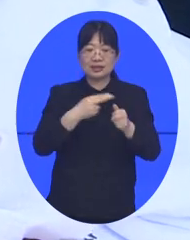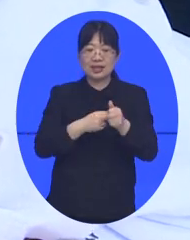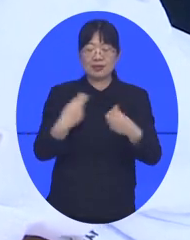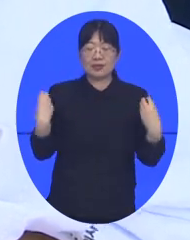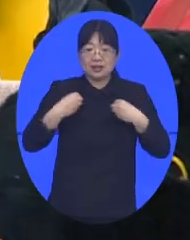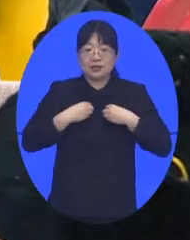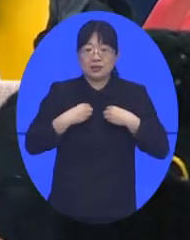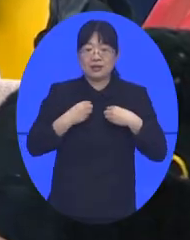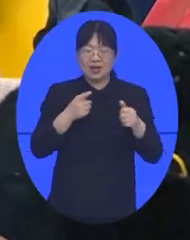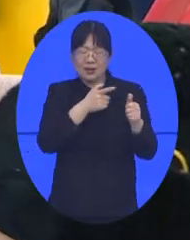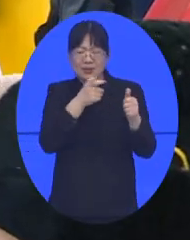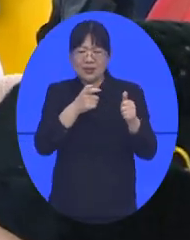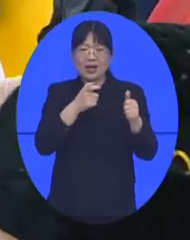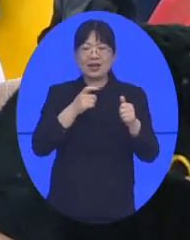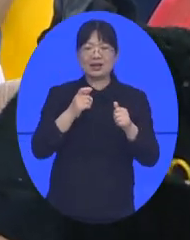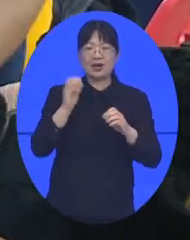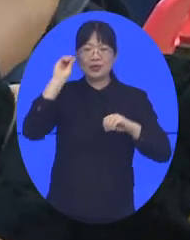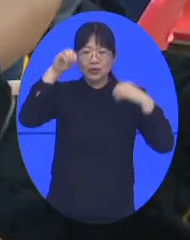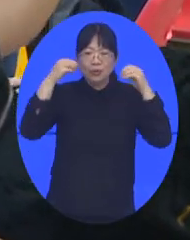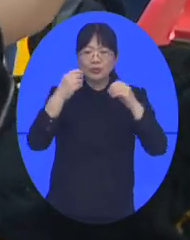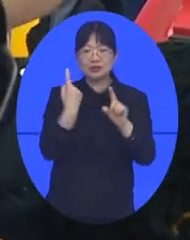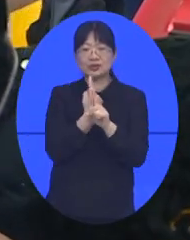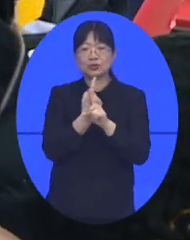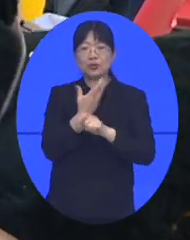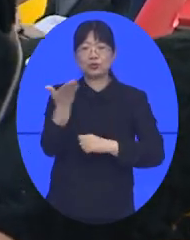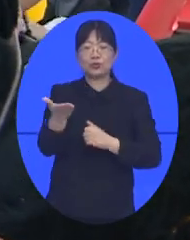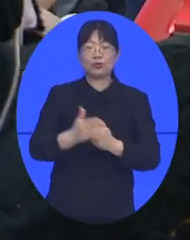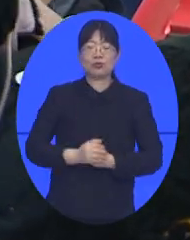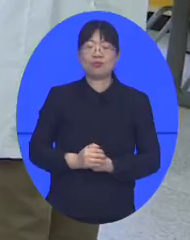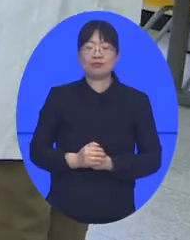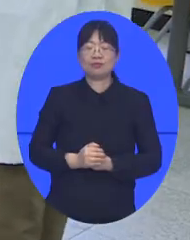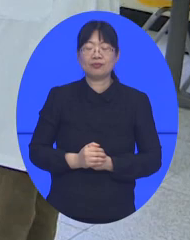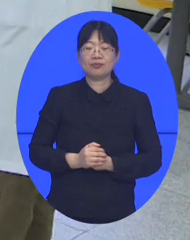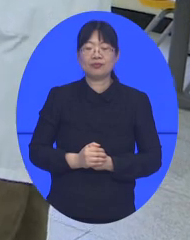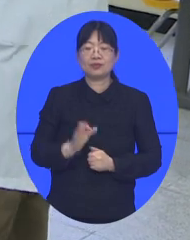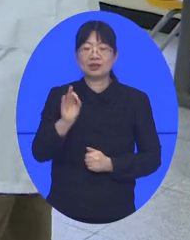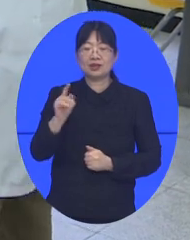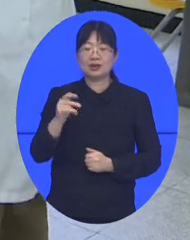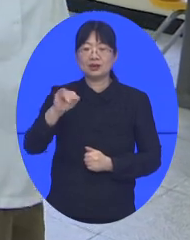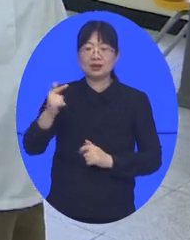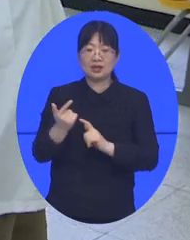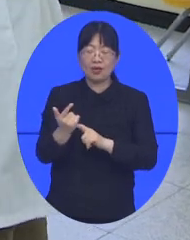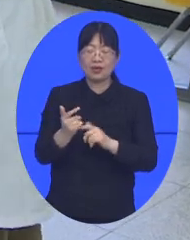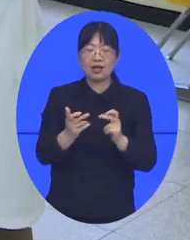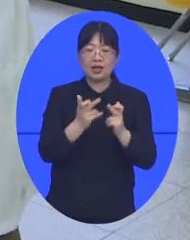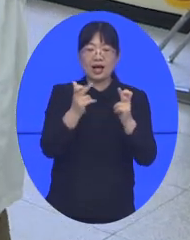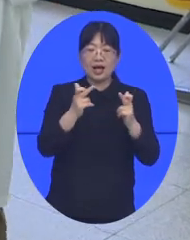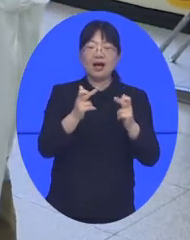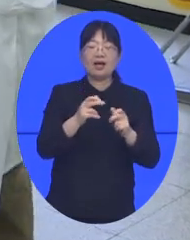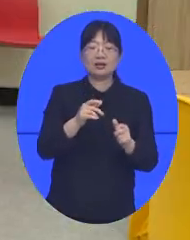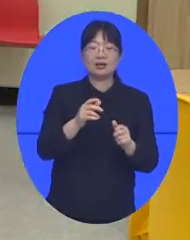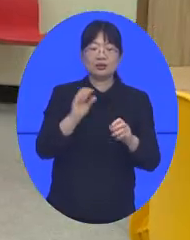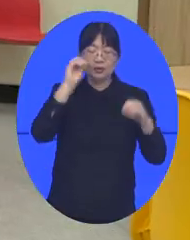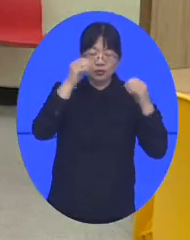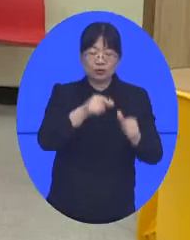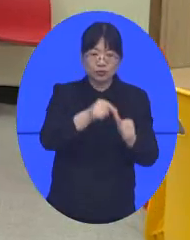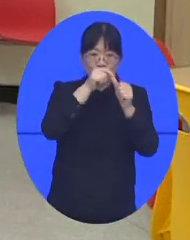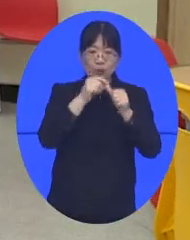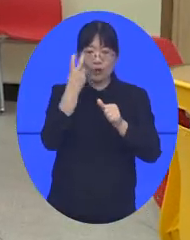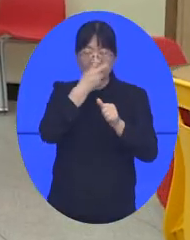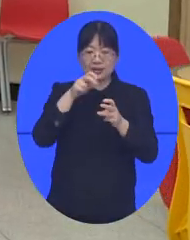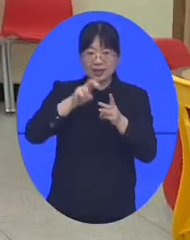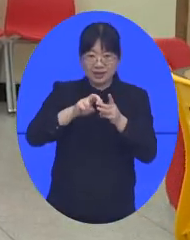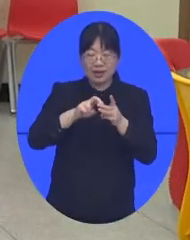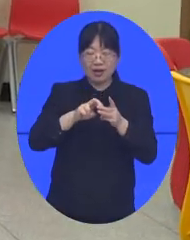입고 밀렵꾼의 총에 맞은 야생동물을 치료해주고 있습니다 연천 야생동물 구조관리센터에서 진행하고 있는